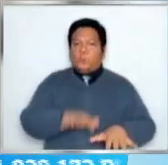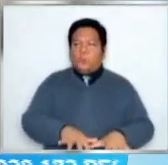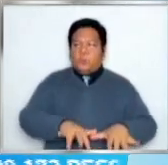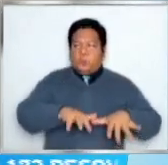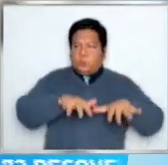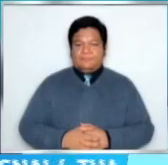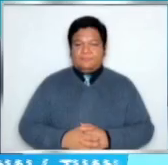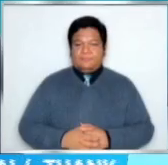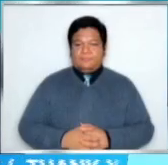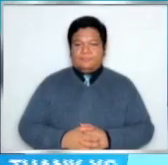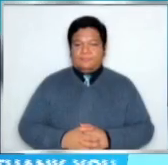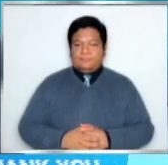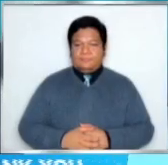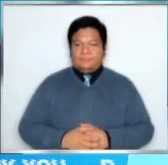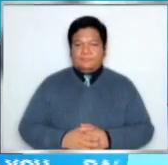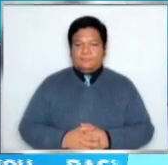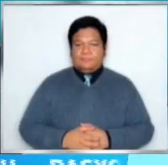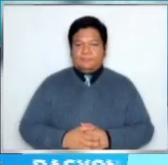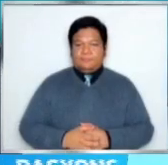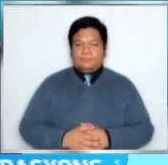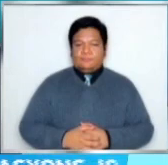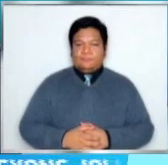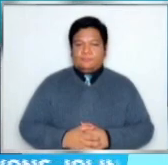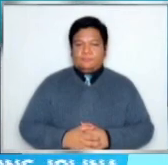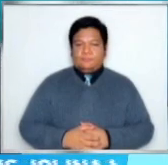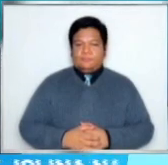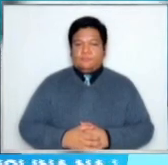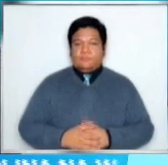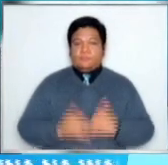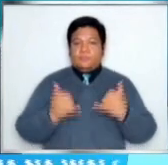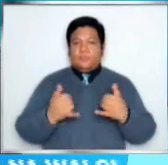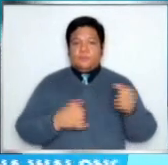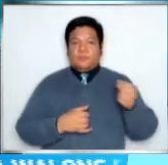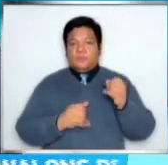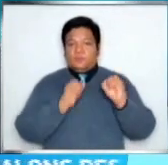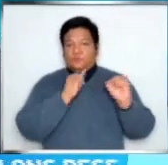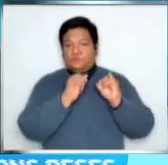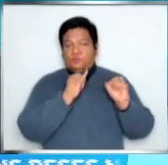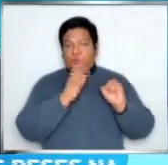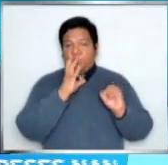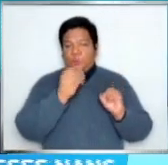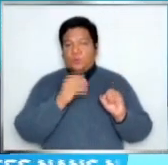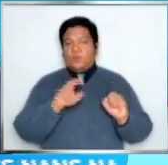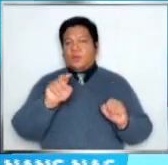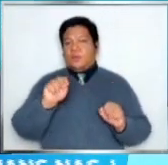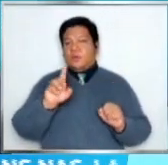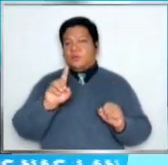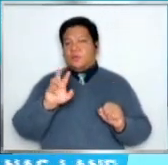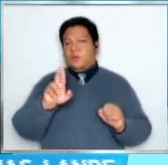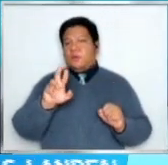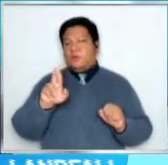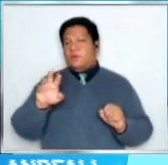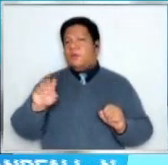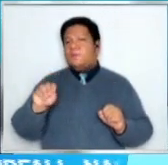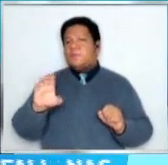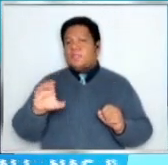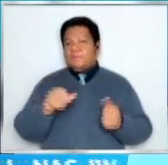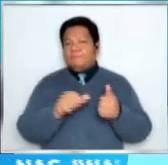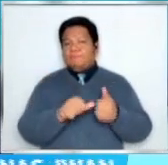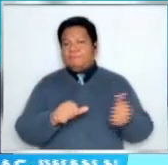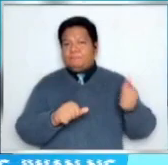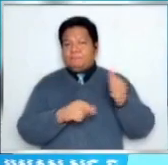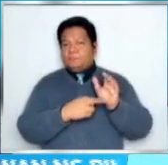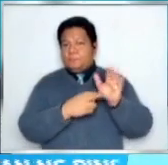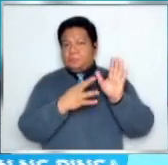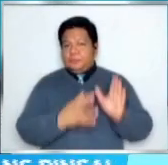flood. Makakausap po natin si NDRRMC spokesman Mark Timbal. Magandang tanghali po, Ginoong Timbal. Si Rafi Tima po ito at